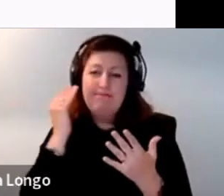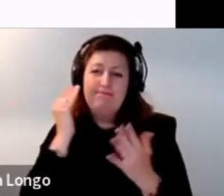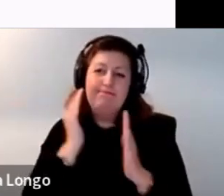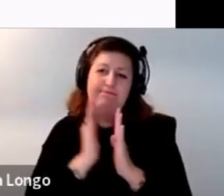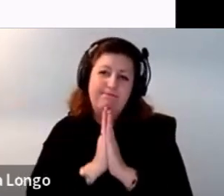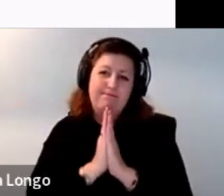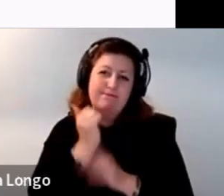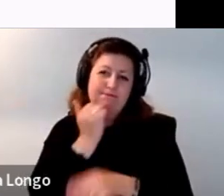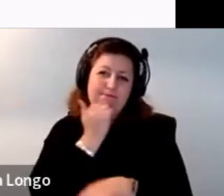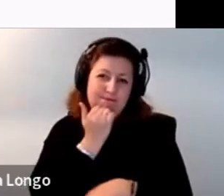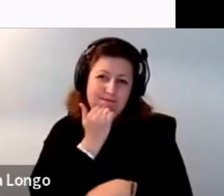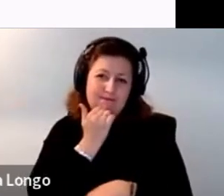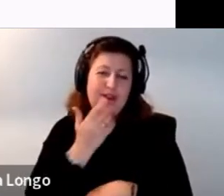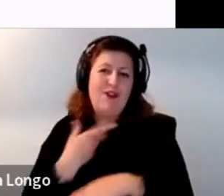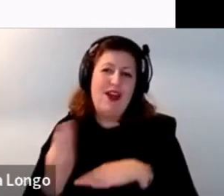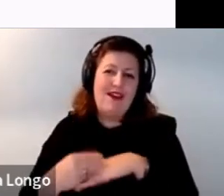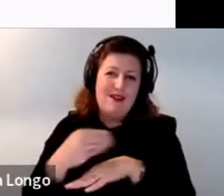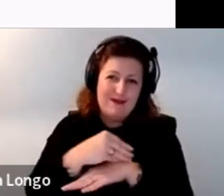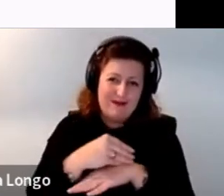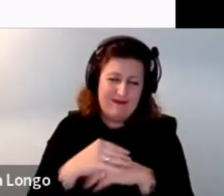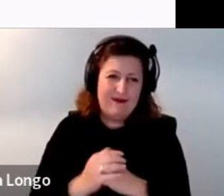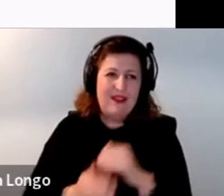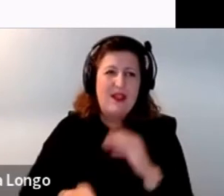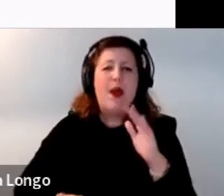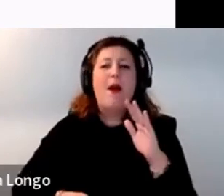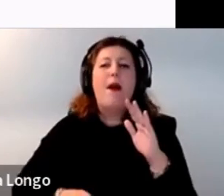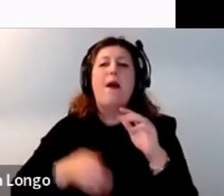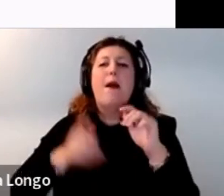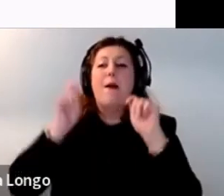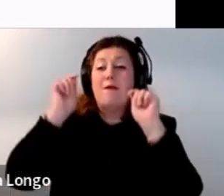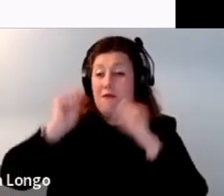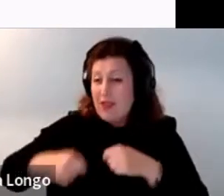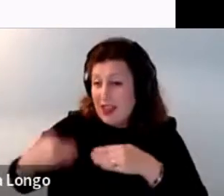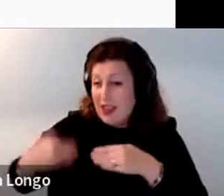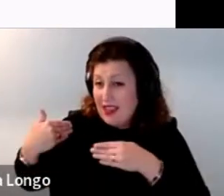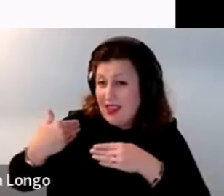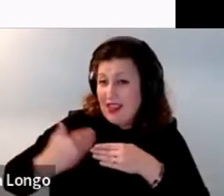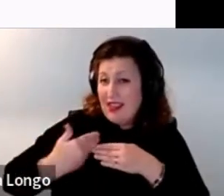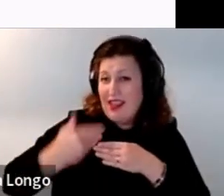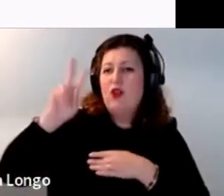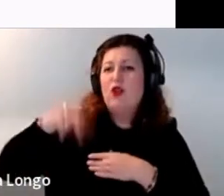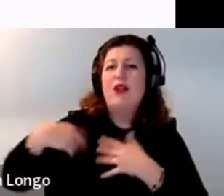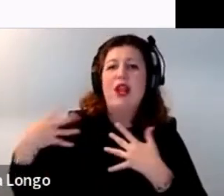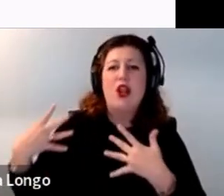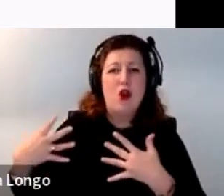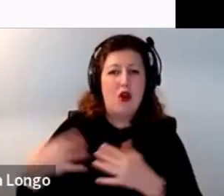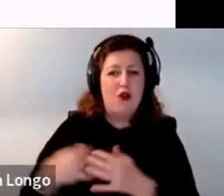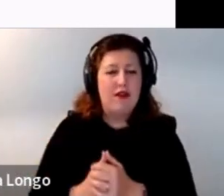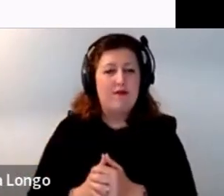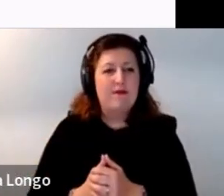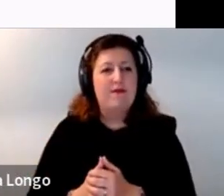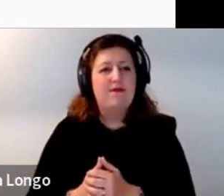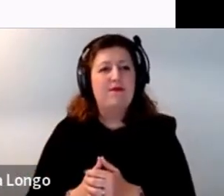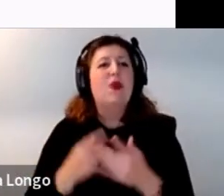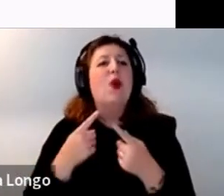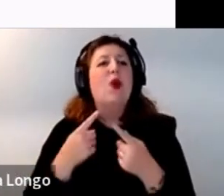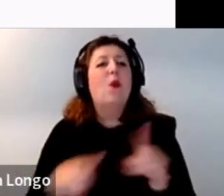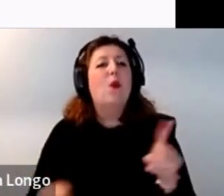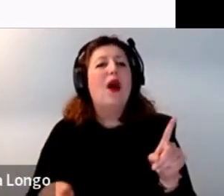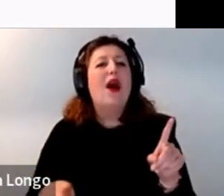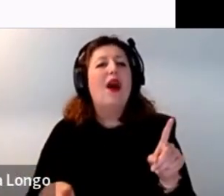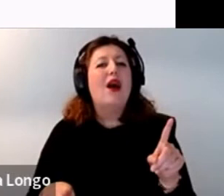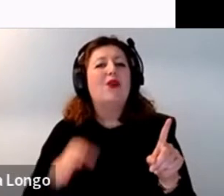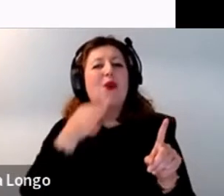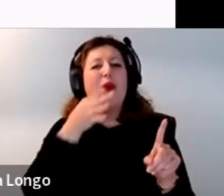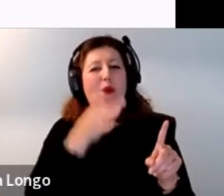integrarlo. Però partiamo già dal 2009, quindi prima ancora che venisse istituita l'agenzia, quando le competenze